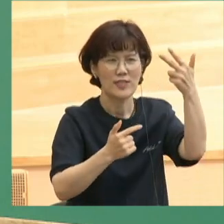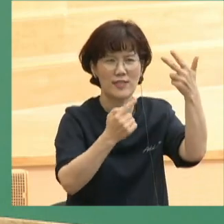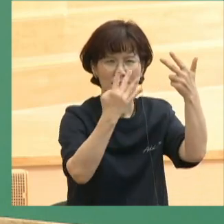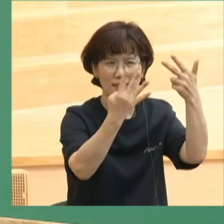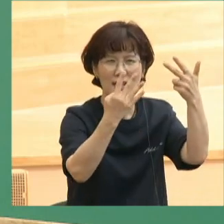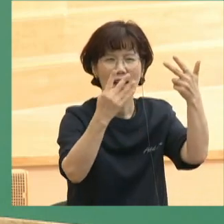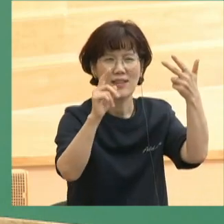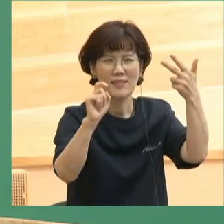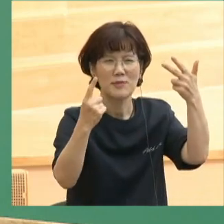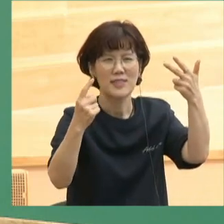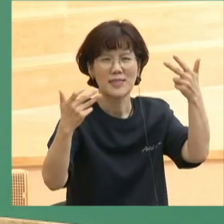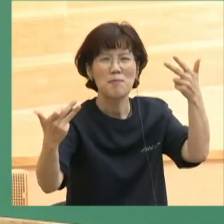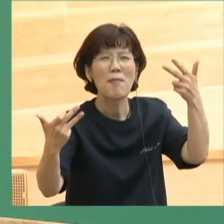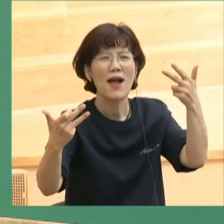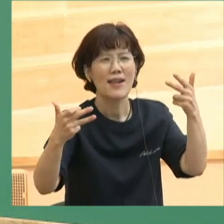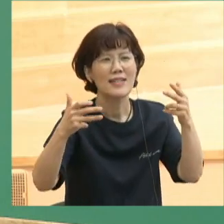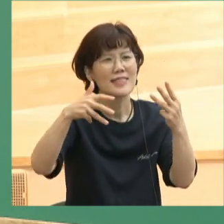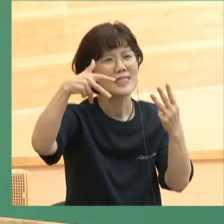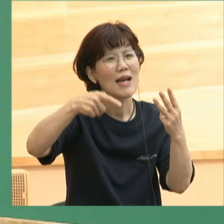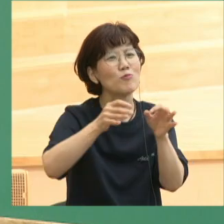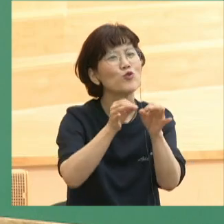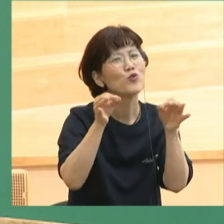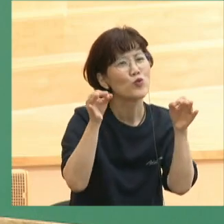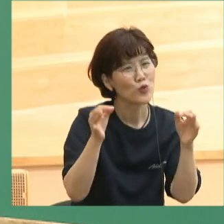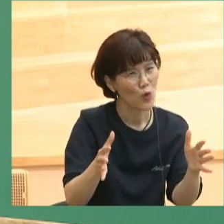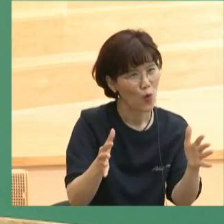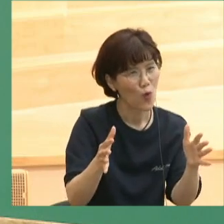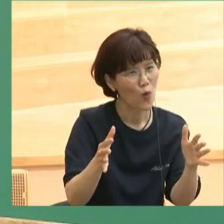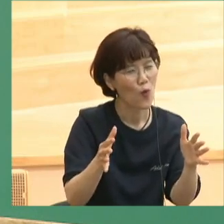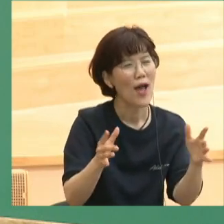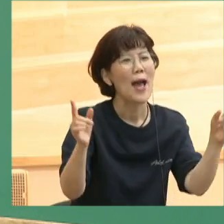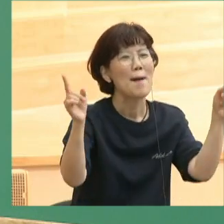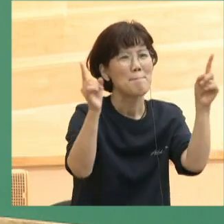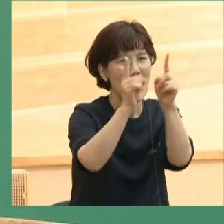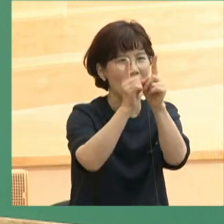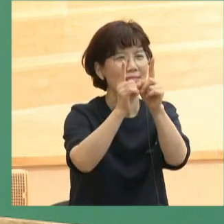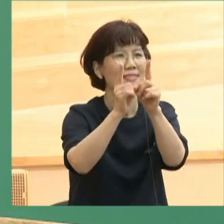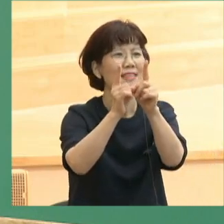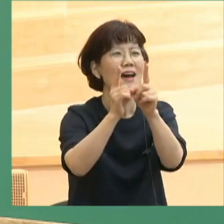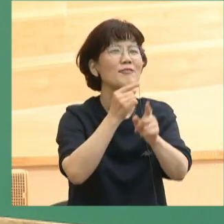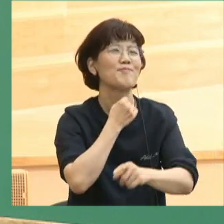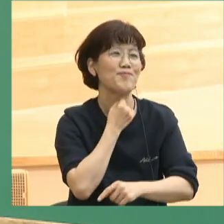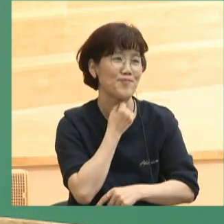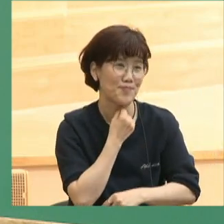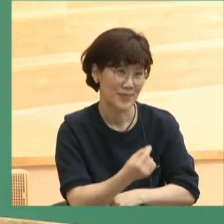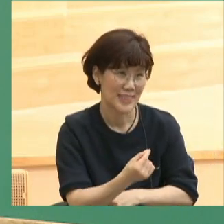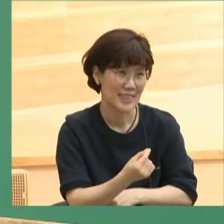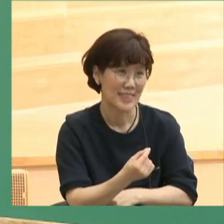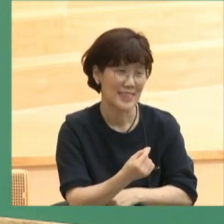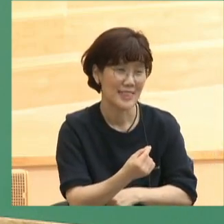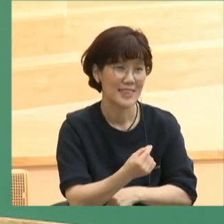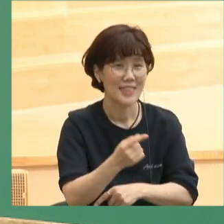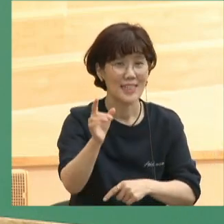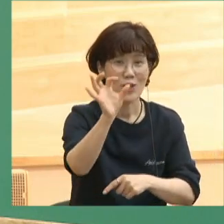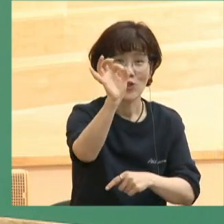7월 18일 주일 우리가 주제를 만날이라는 주제를 가지고, 이거 윤여정 씨 그 영화 아카데미 상